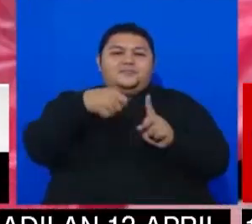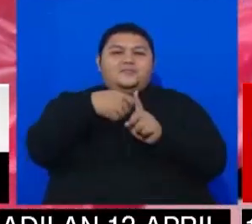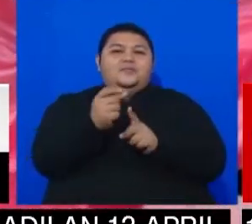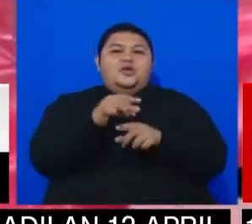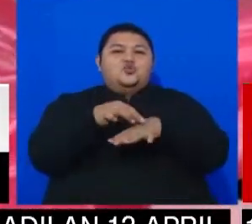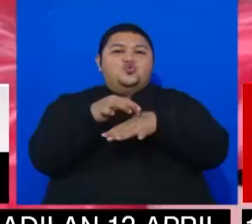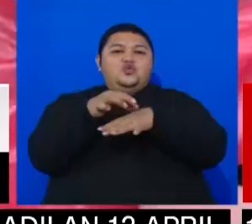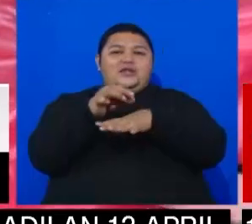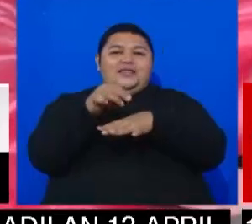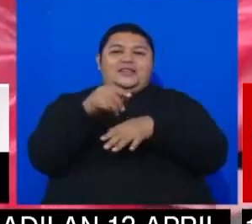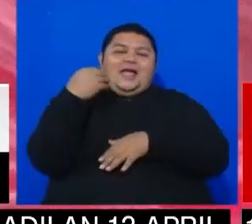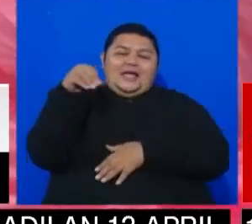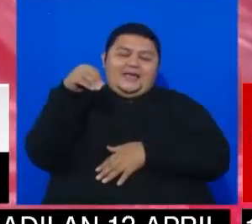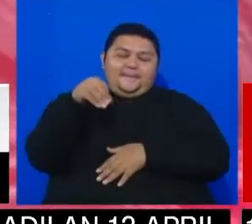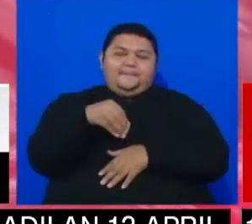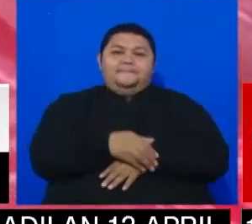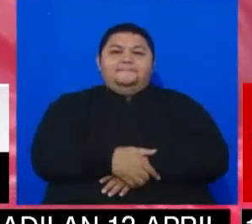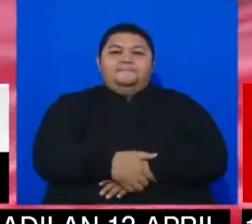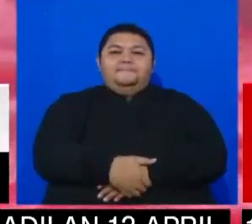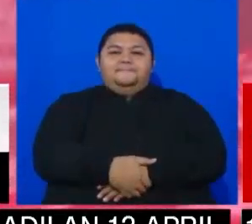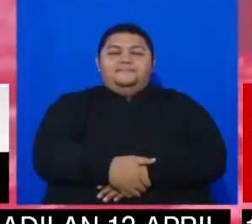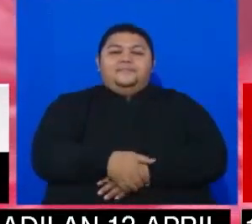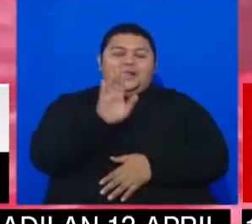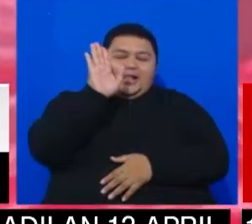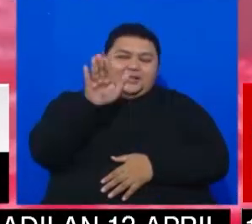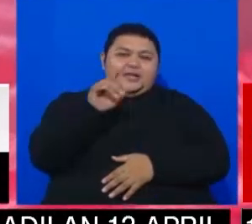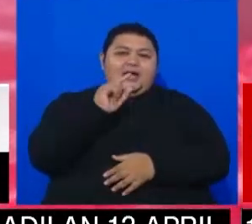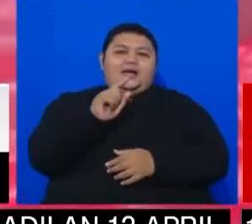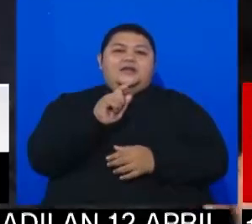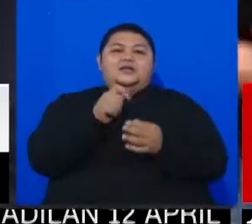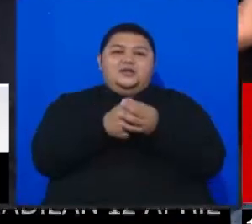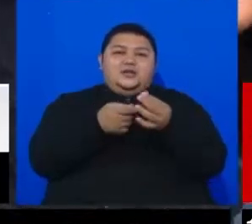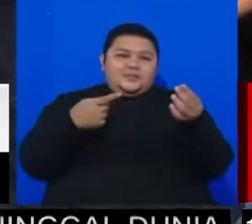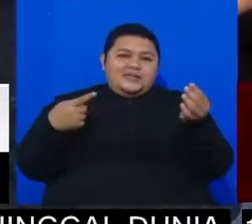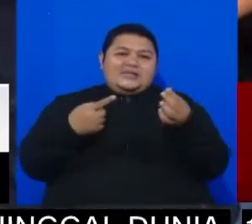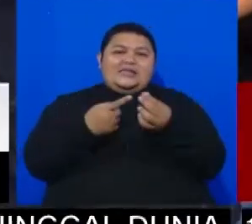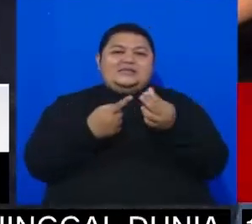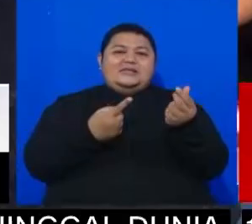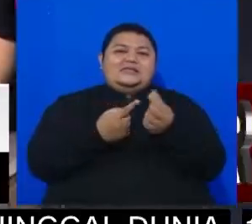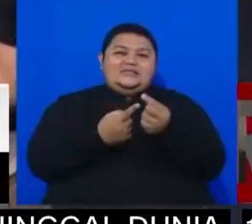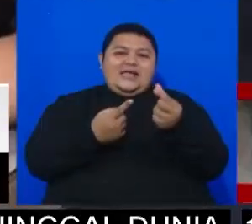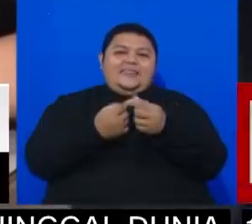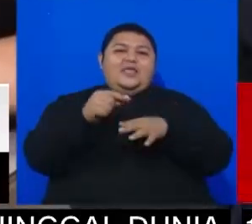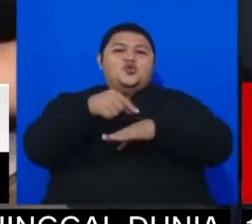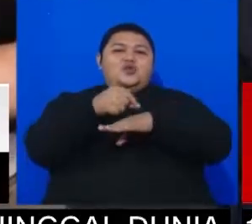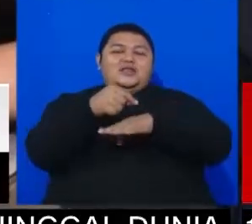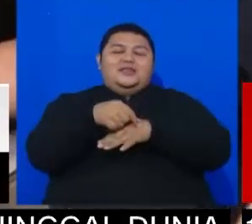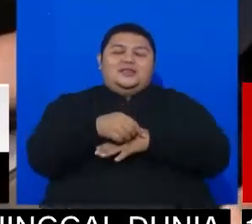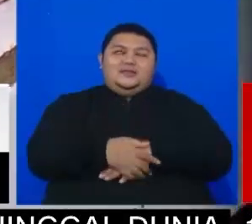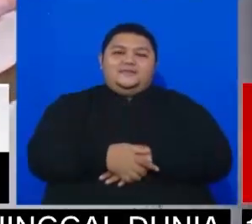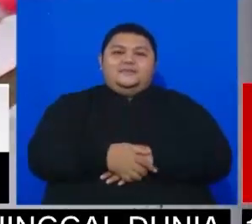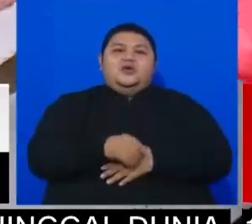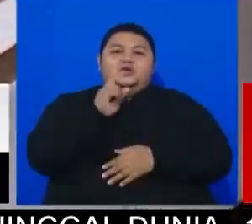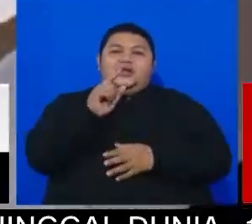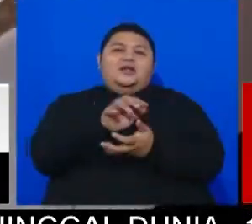ayam? Kulit ayam ini nantinya akan diolah menjadi sate kulit. Selain kulit, bagian lain dari ayam juga kerap dibeli untuk diolah menjadi